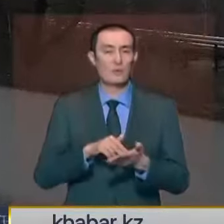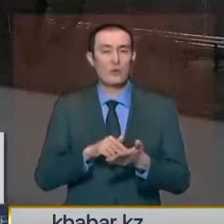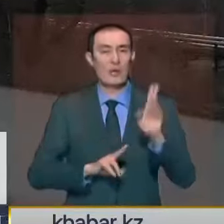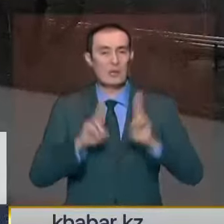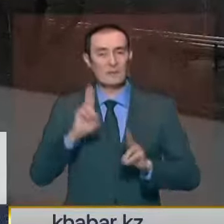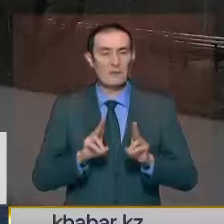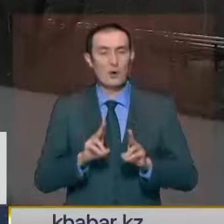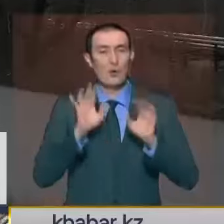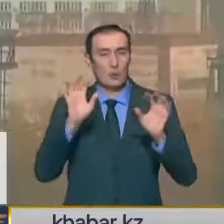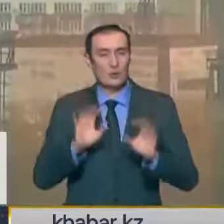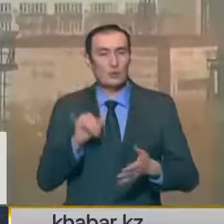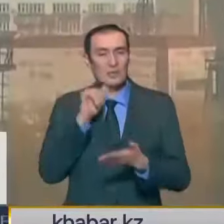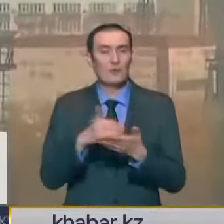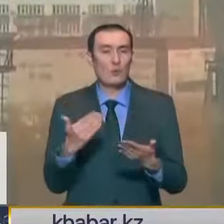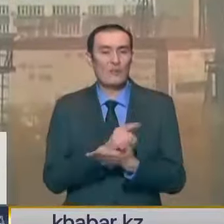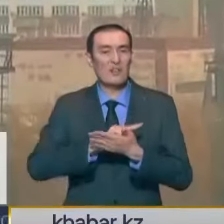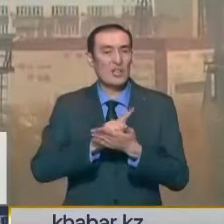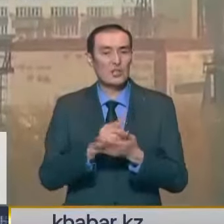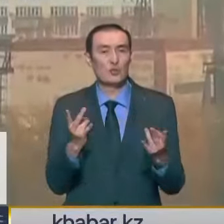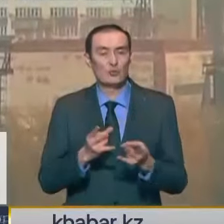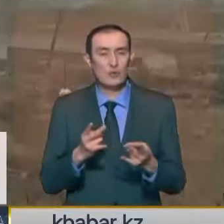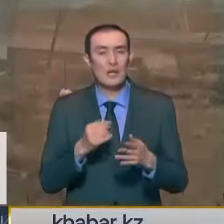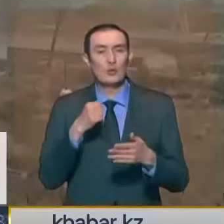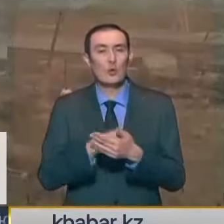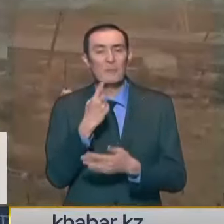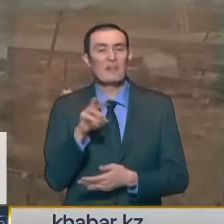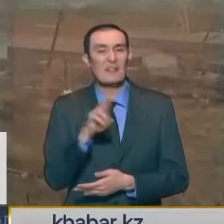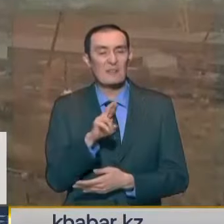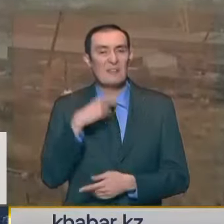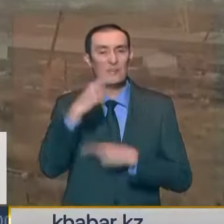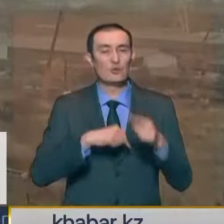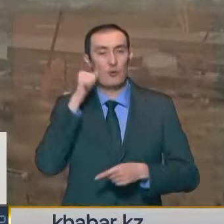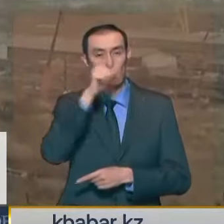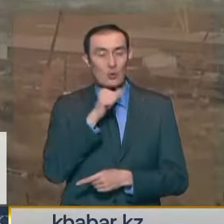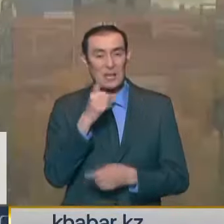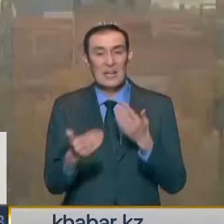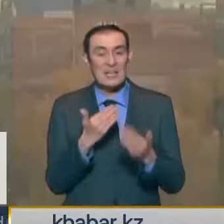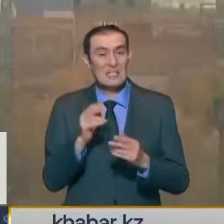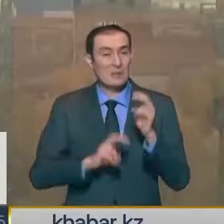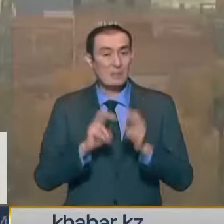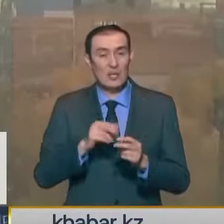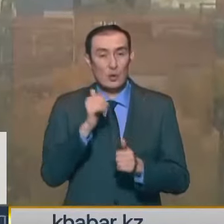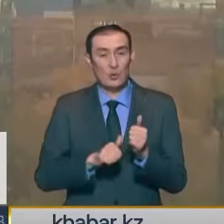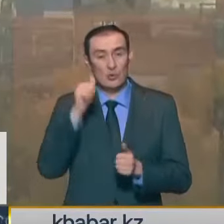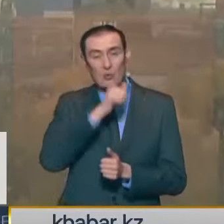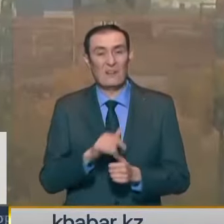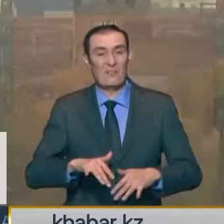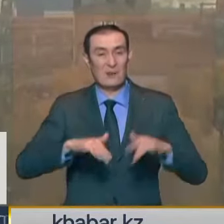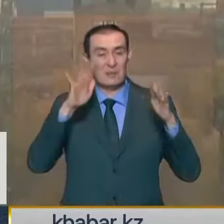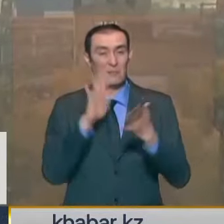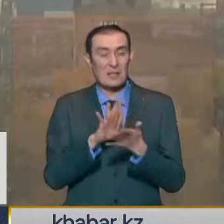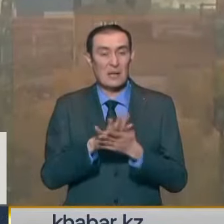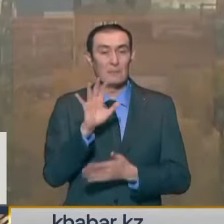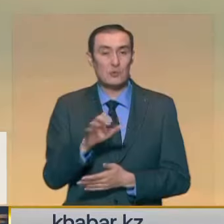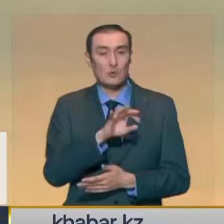экологического кодекса установить новейшие датчики необходимо к 1 января следующего года если предприятие ежегодно сбрасывает в атмосферу